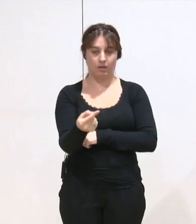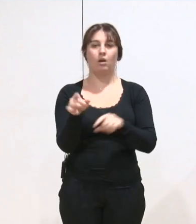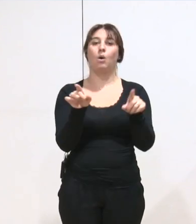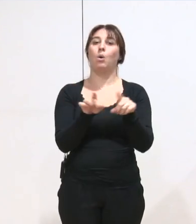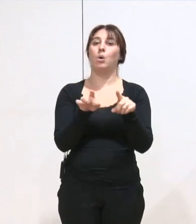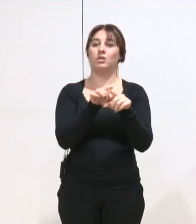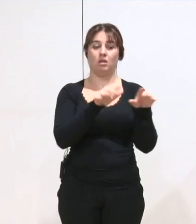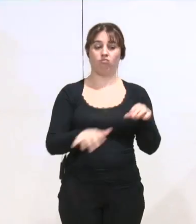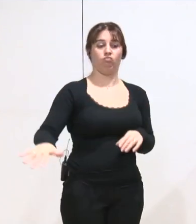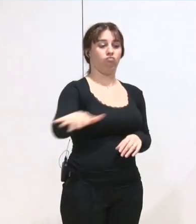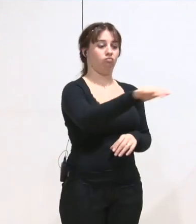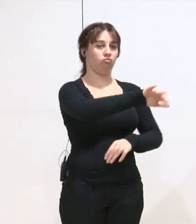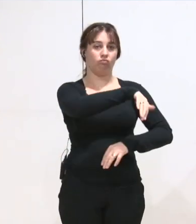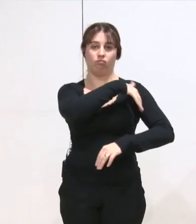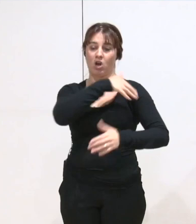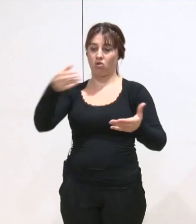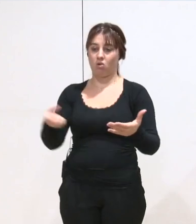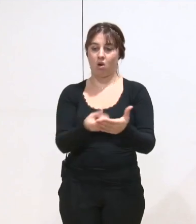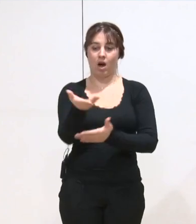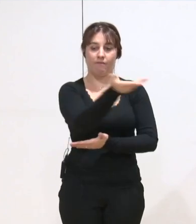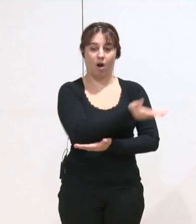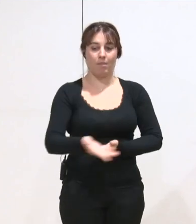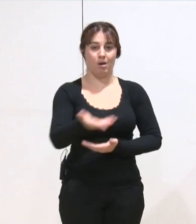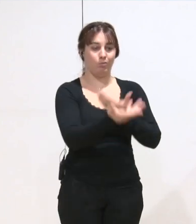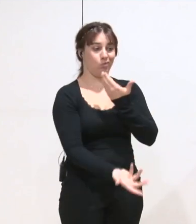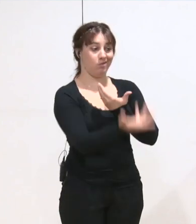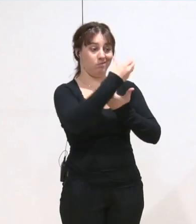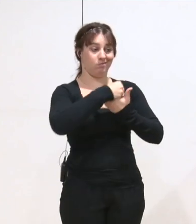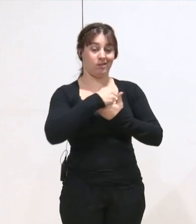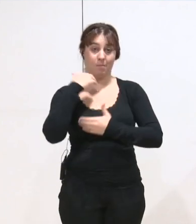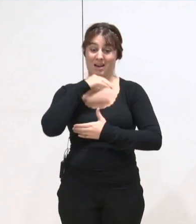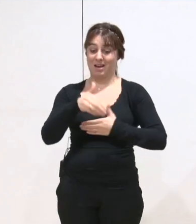donnée à l'ensemble de nos agents pour pouvoir rentrer au plus vite dans ce dispositif.